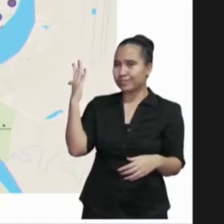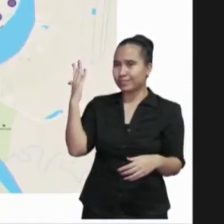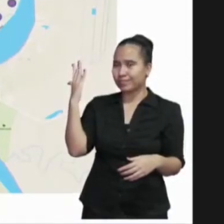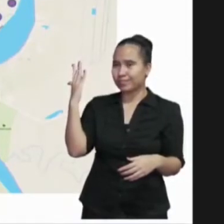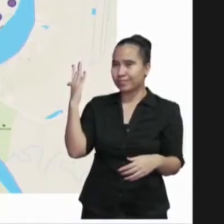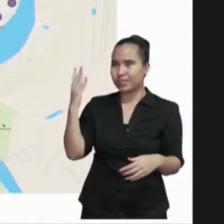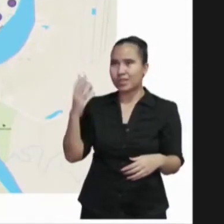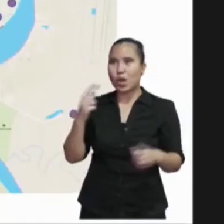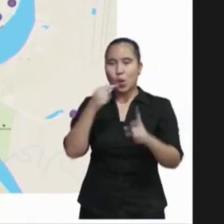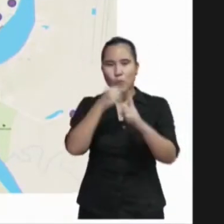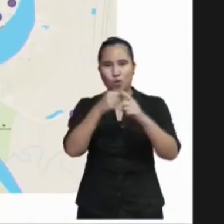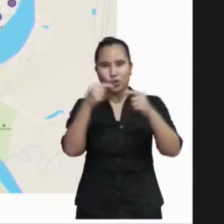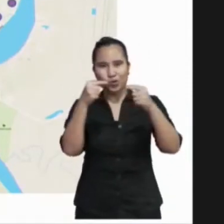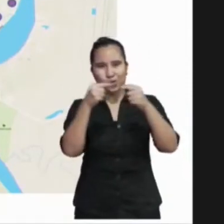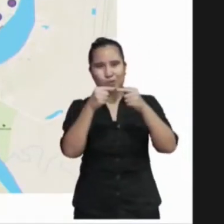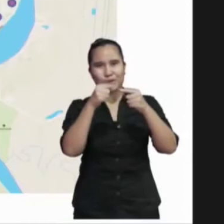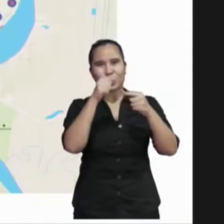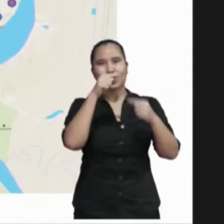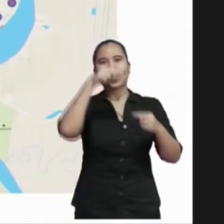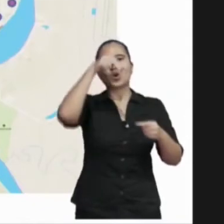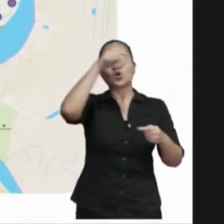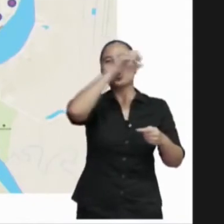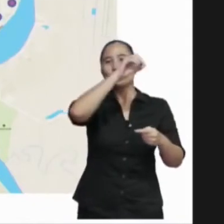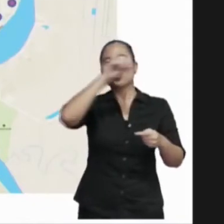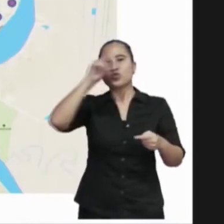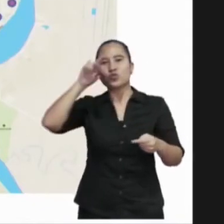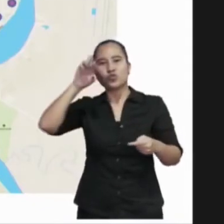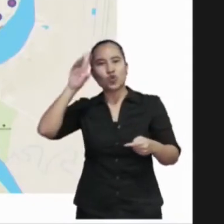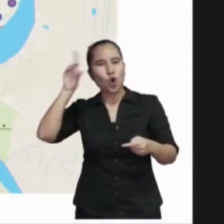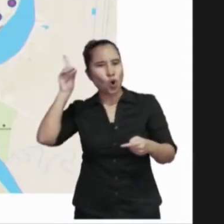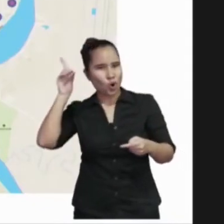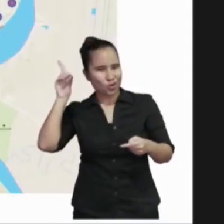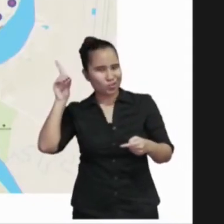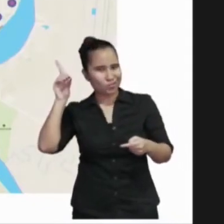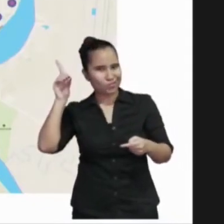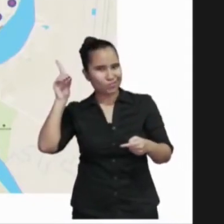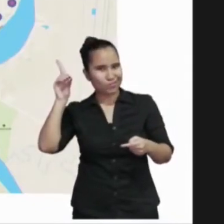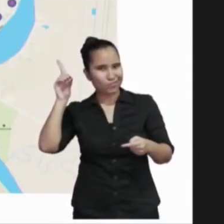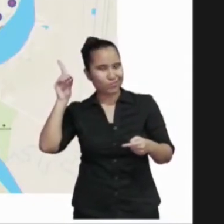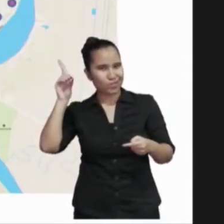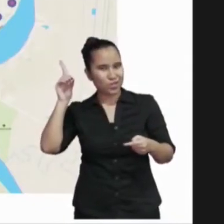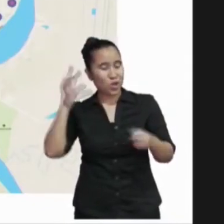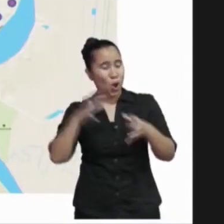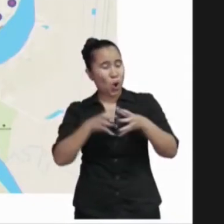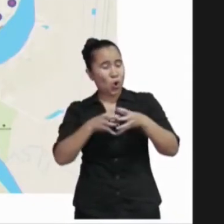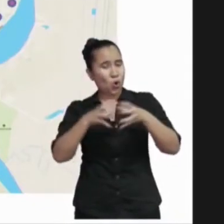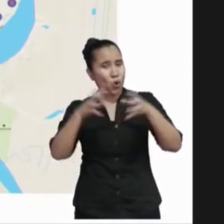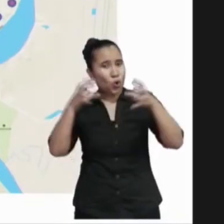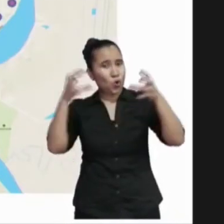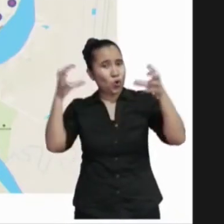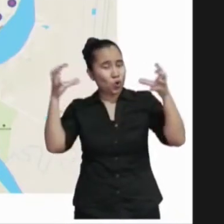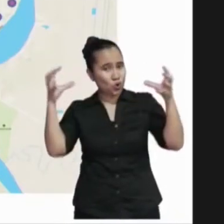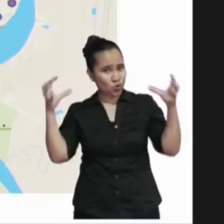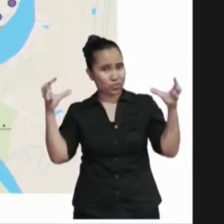meer in het noorden van de stad op noord, dat daar eigenlijk toch wel de grootste